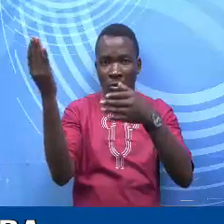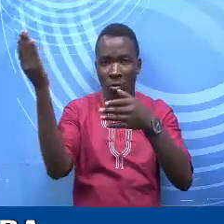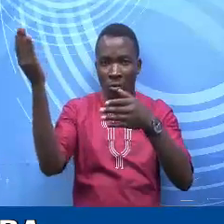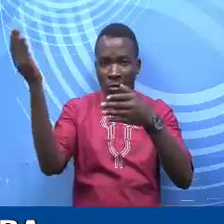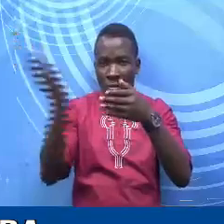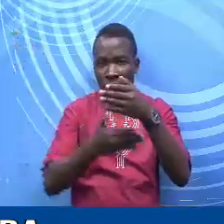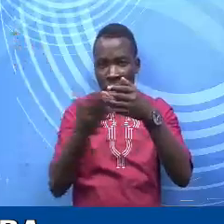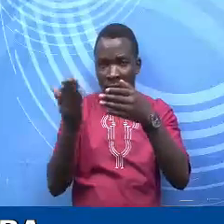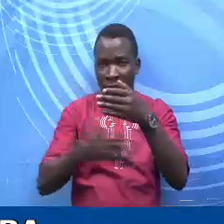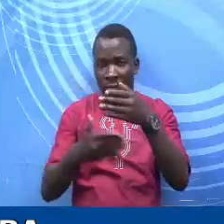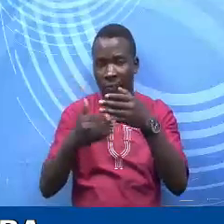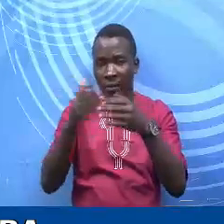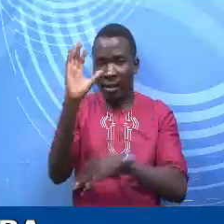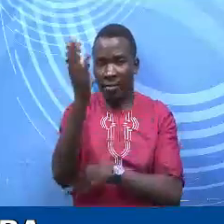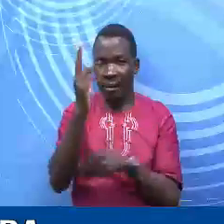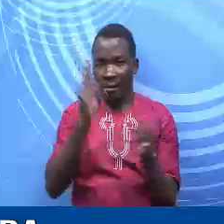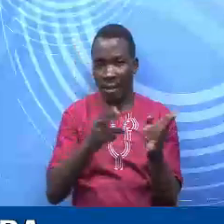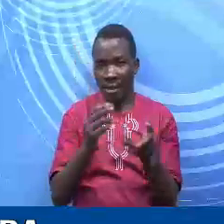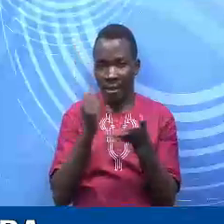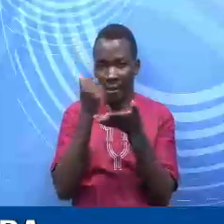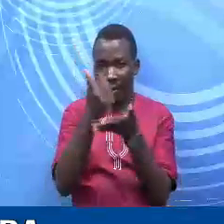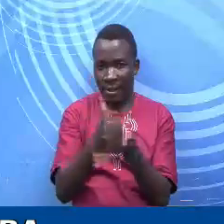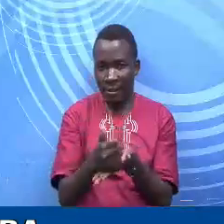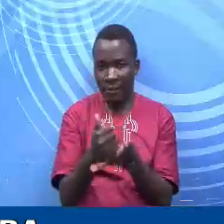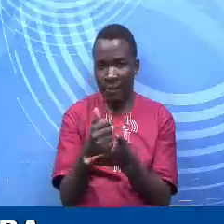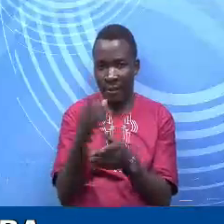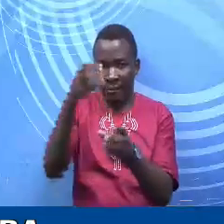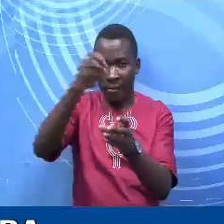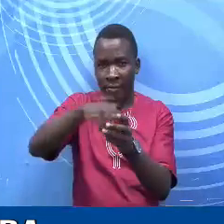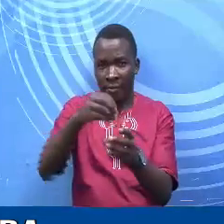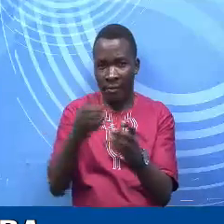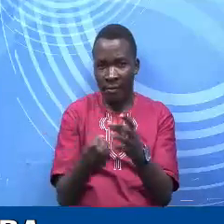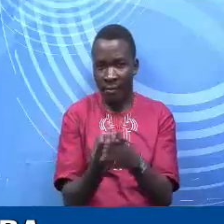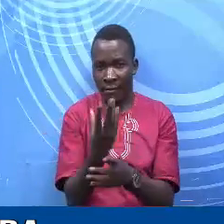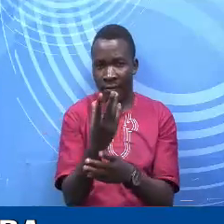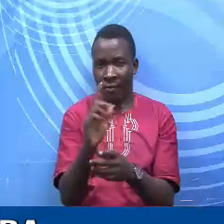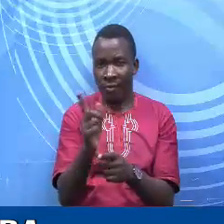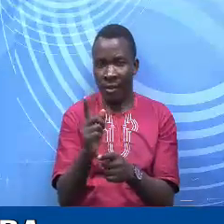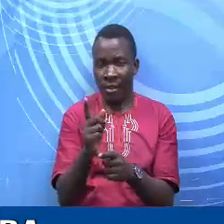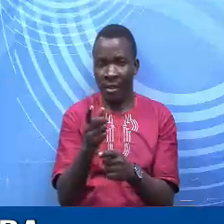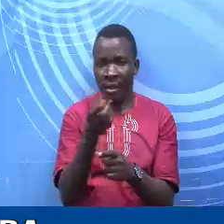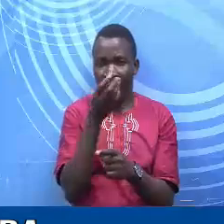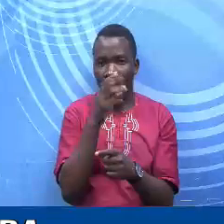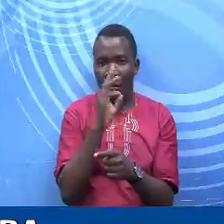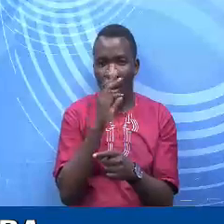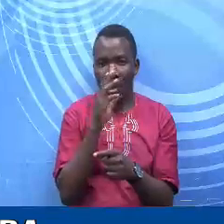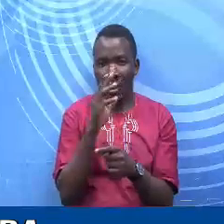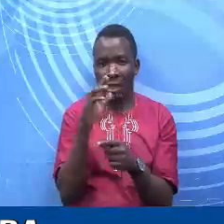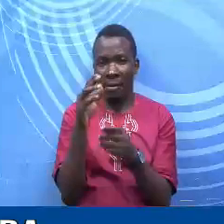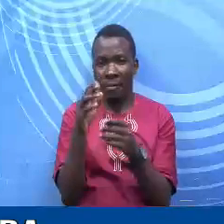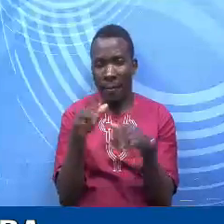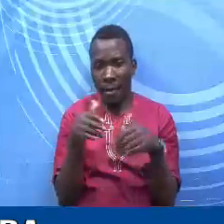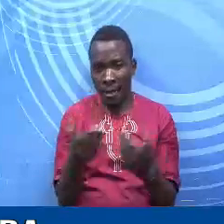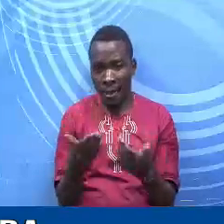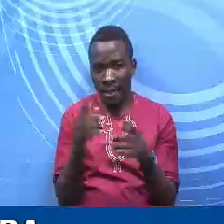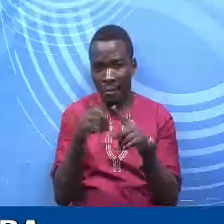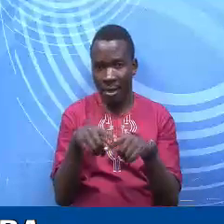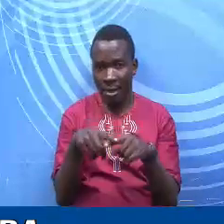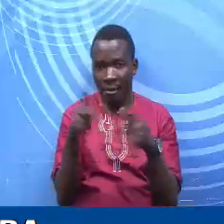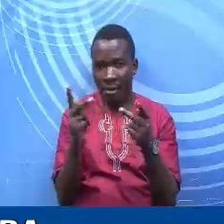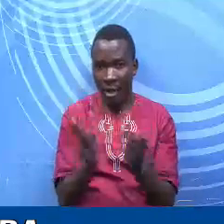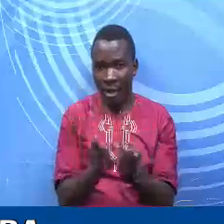ngo bizafashe inturusu shyashya zitazabicura amazi, hakazamo n'igice cya kane cyo gutera inturusu shyashya. Okay, biterwa n'aho ubuso